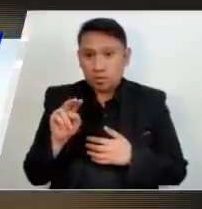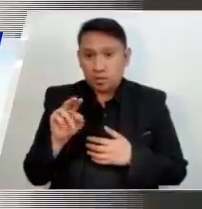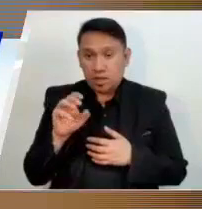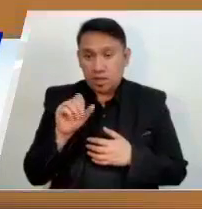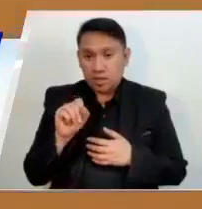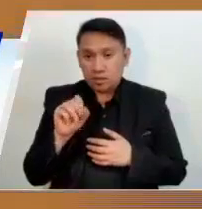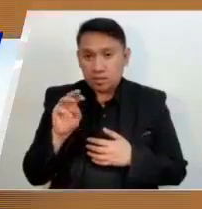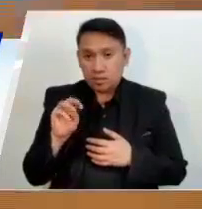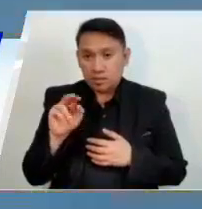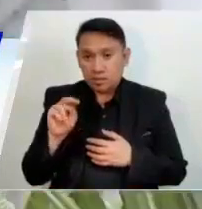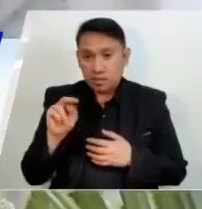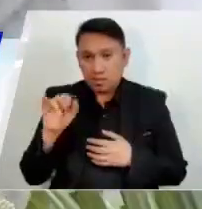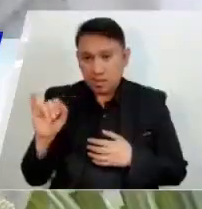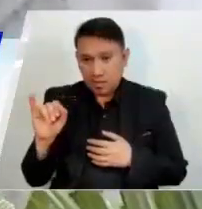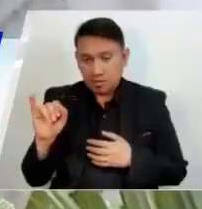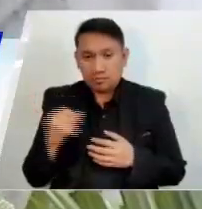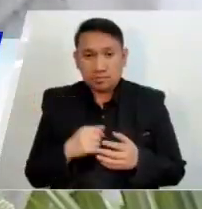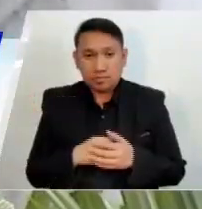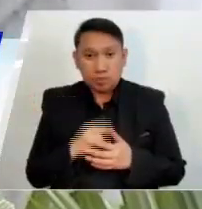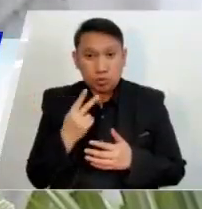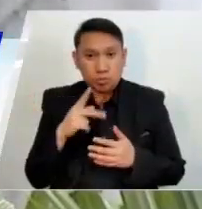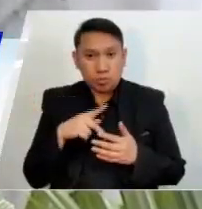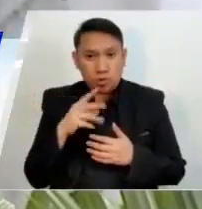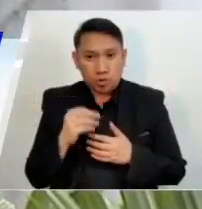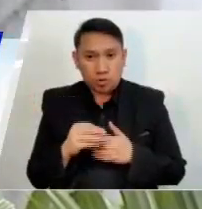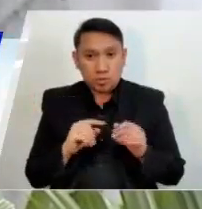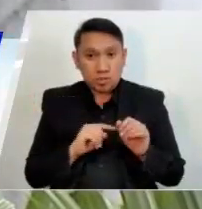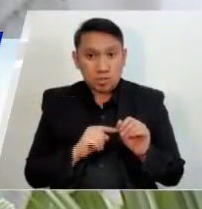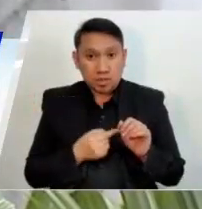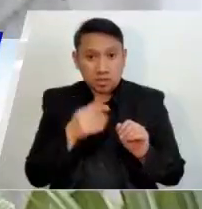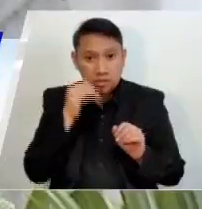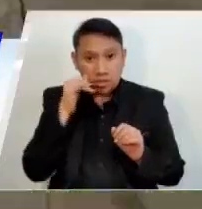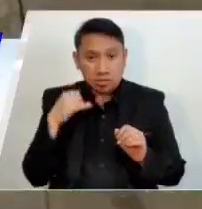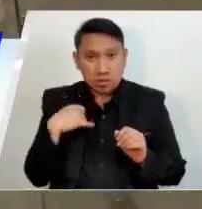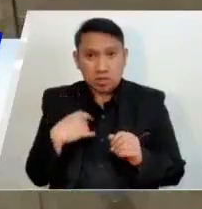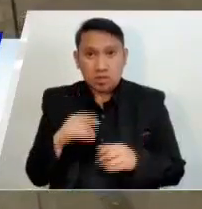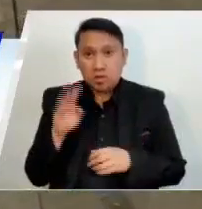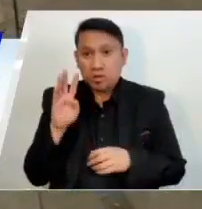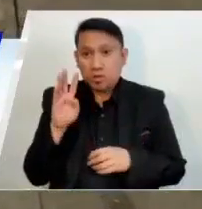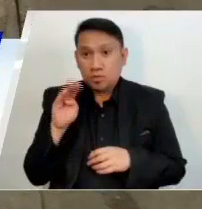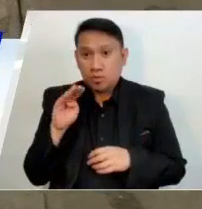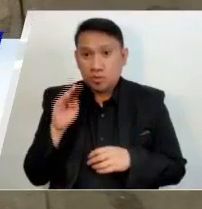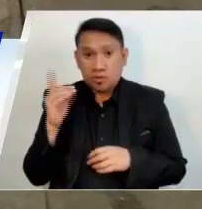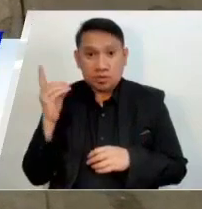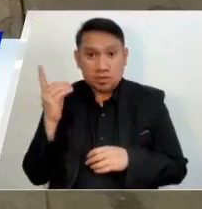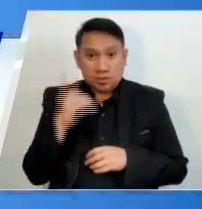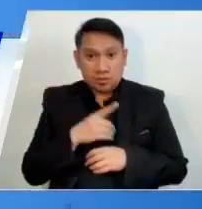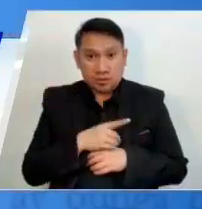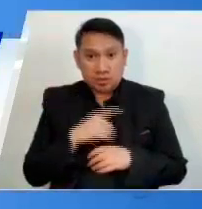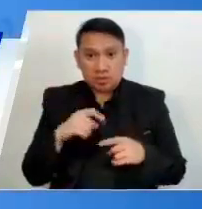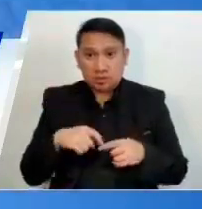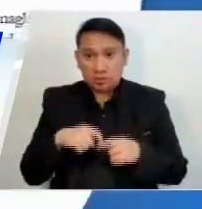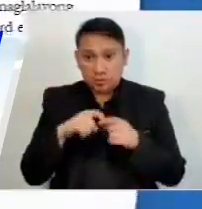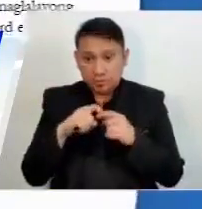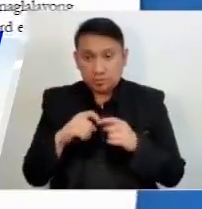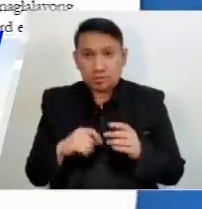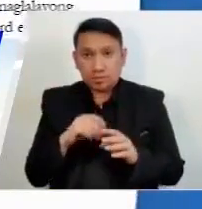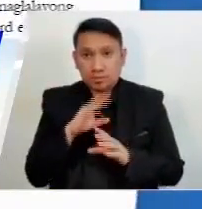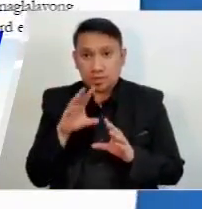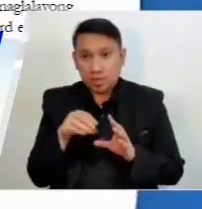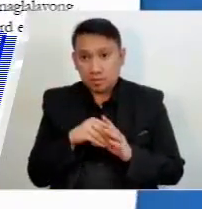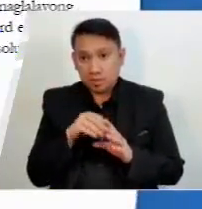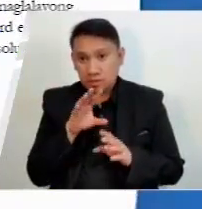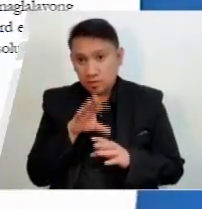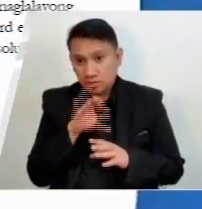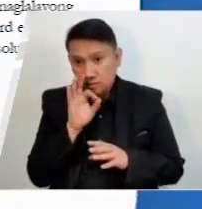International o SMNI. Epektibo simula kahapon ng 14 na araw na preventive suspension kasunod ng mga natangpumunong reklamo